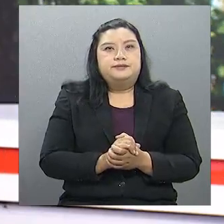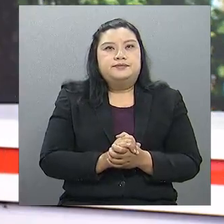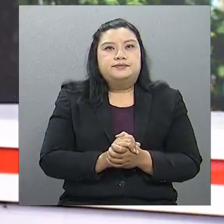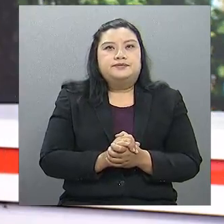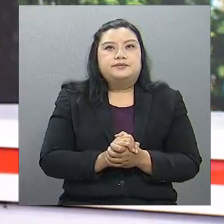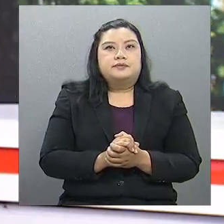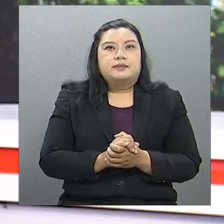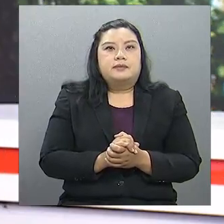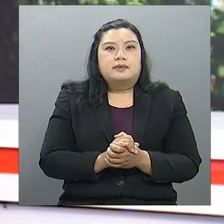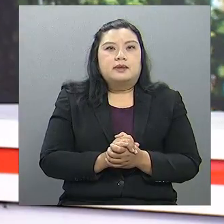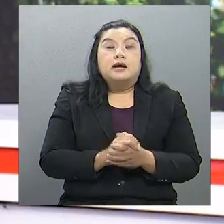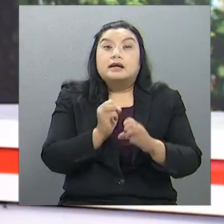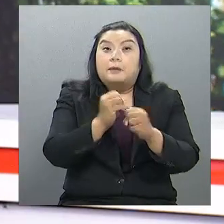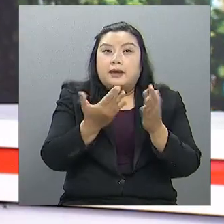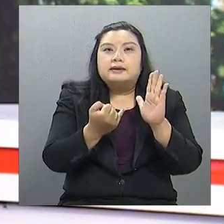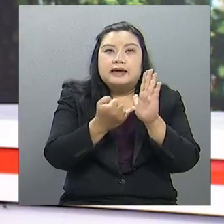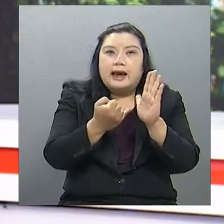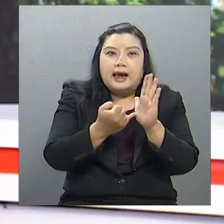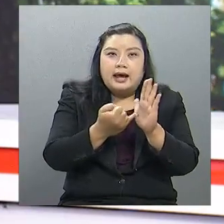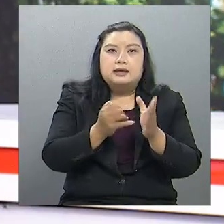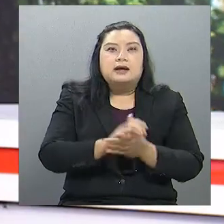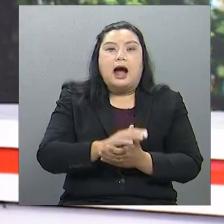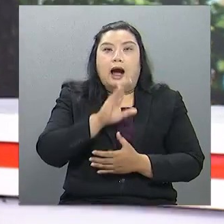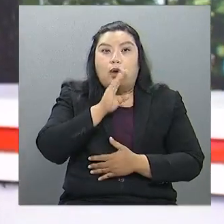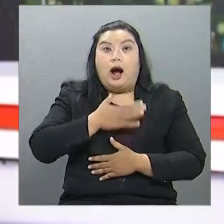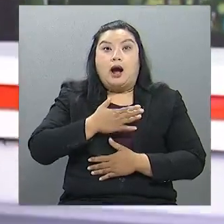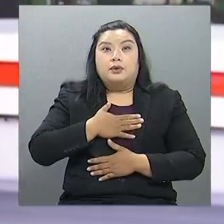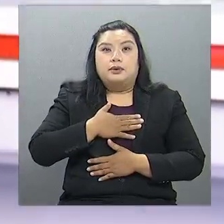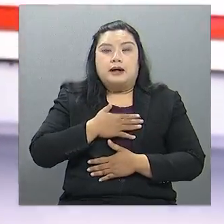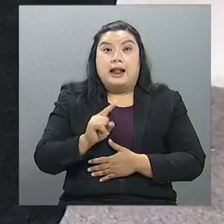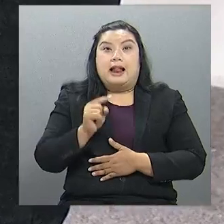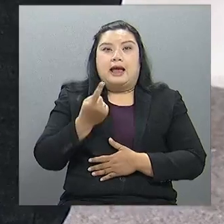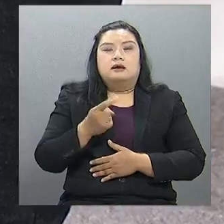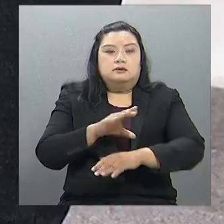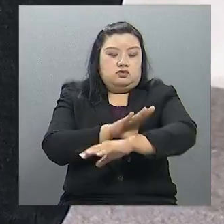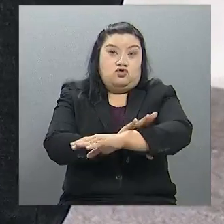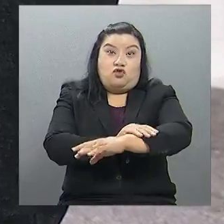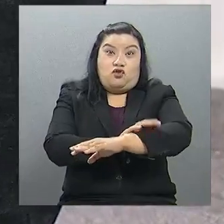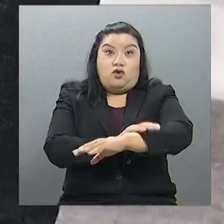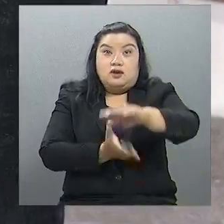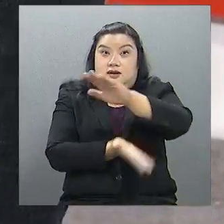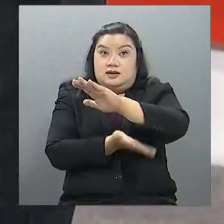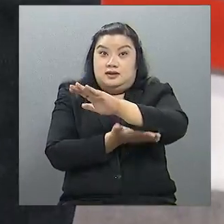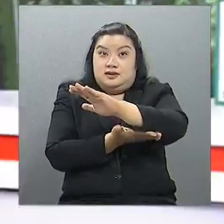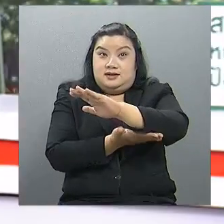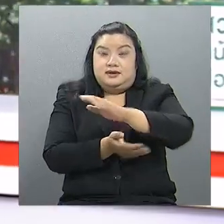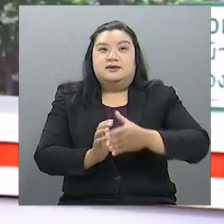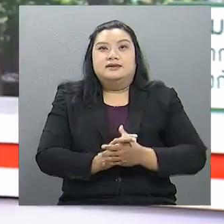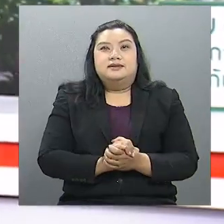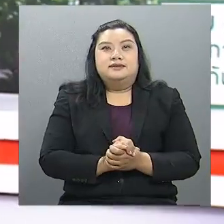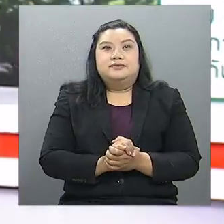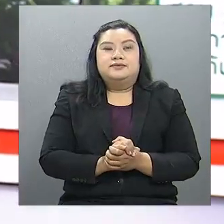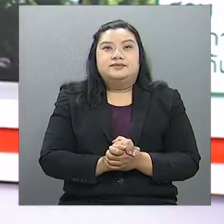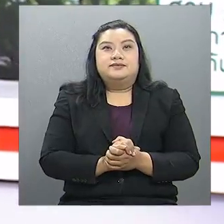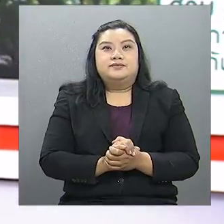ถง่ายๆเวลาเราขึ้มาเริมไล้ไปตั้แต่นวดที่น้องก่อนอี้จำเปนตองอยู่ในท่านอนไครโสจิๆ เรานั่